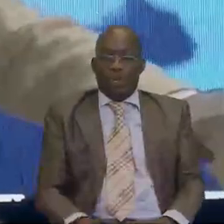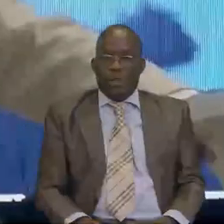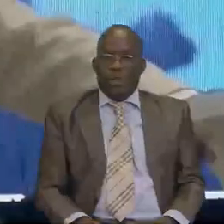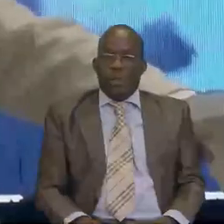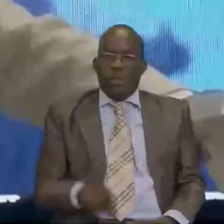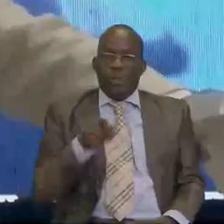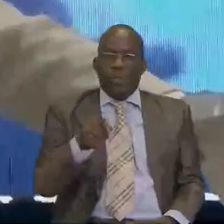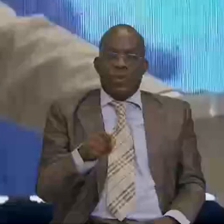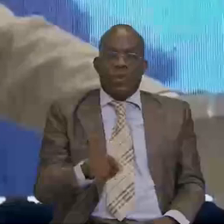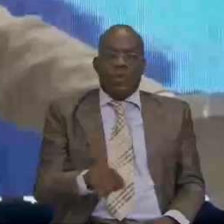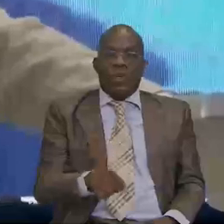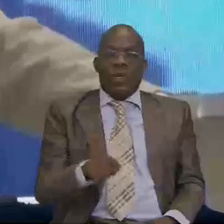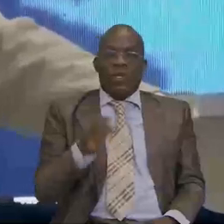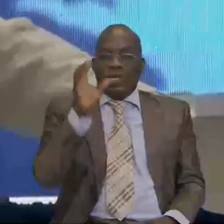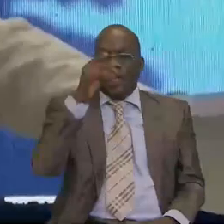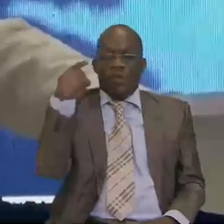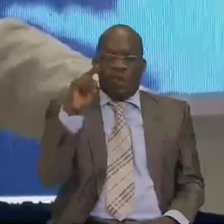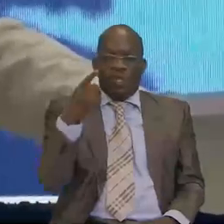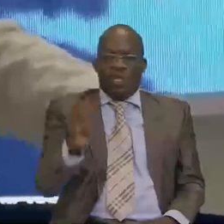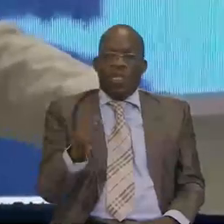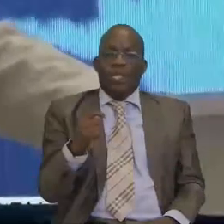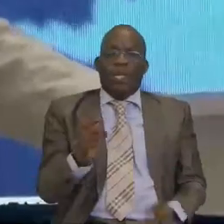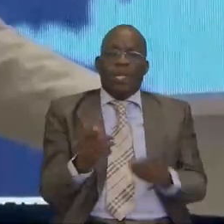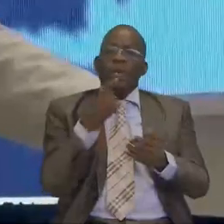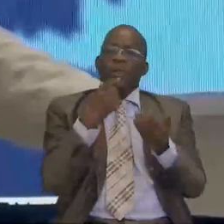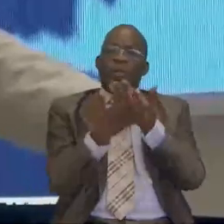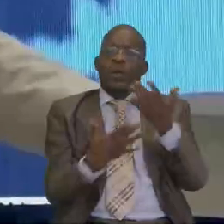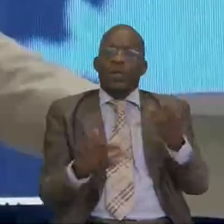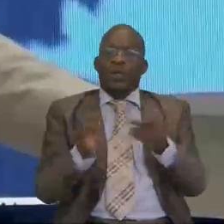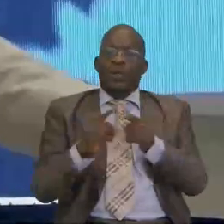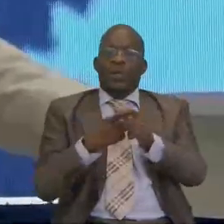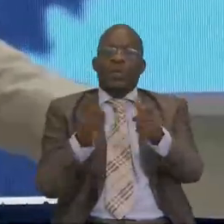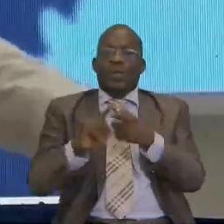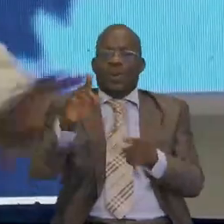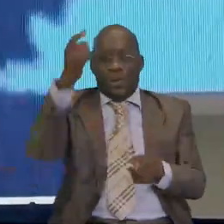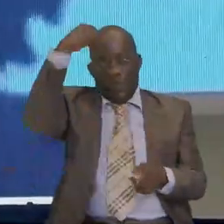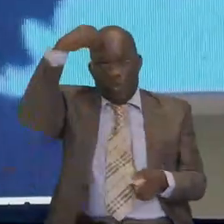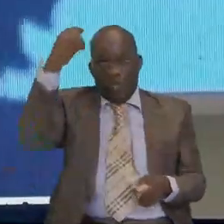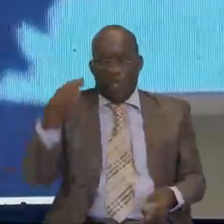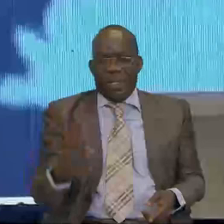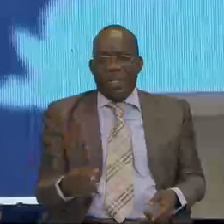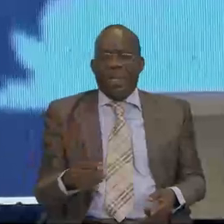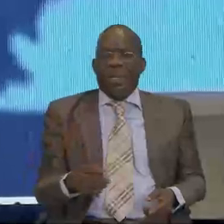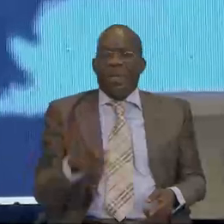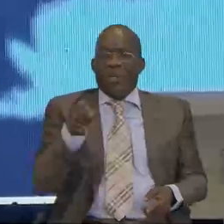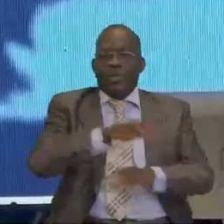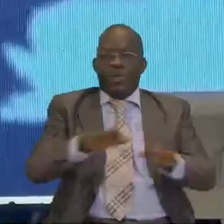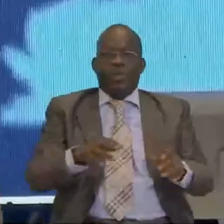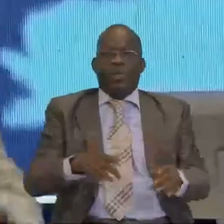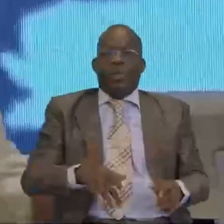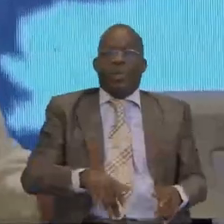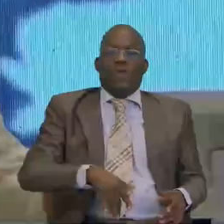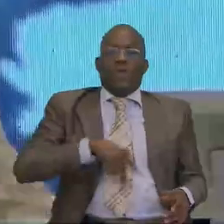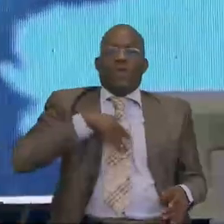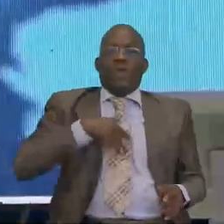Et tu attends que le sang circule dans ton cerveau. Le sang n'a pas circulé. Tu ne t'es pas senti